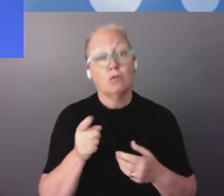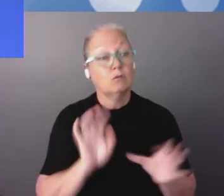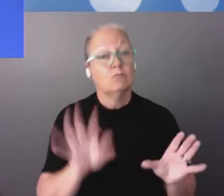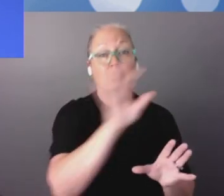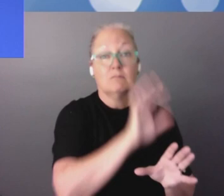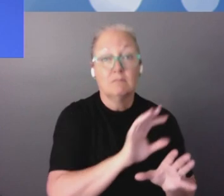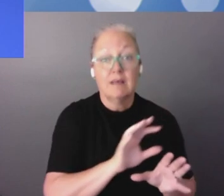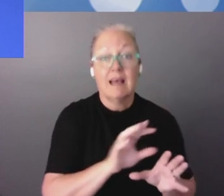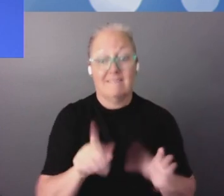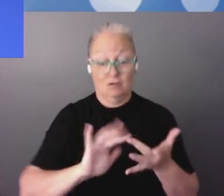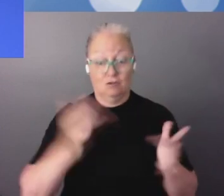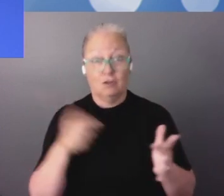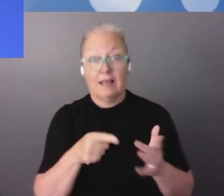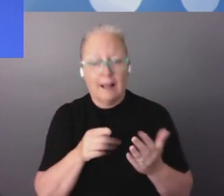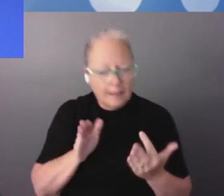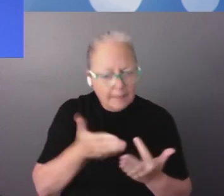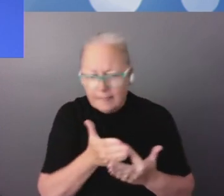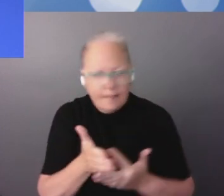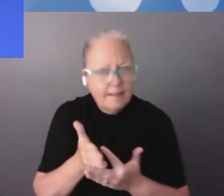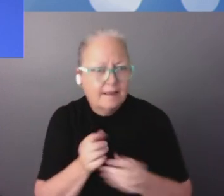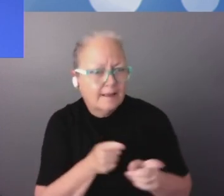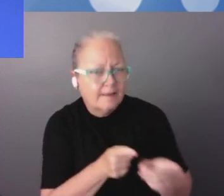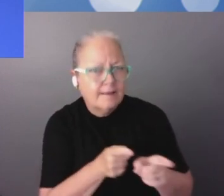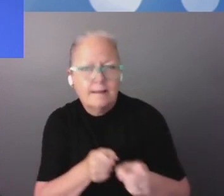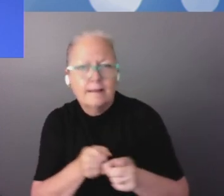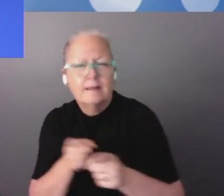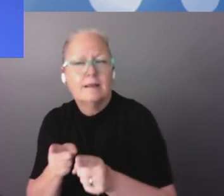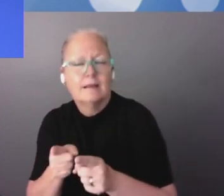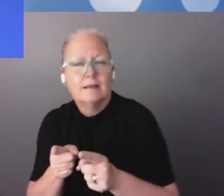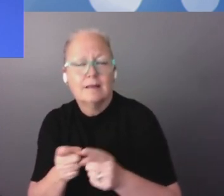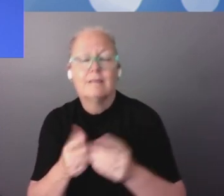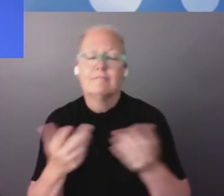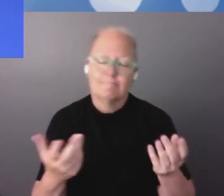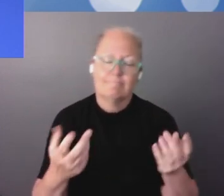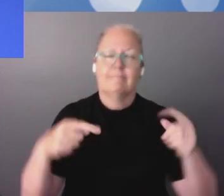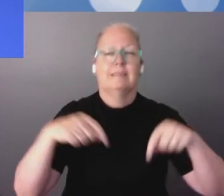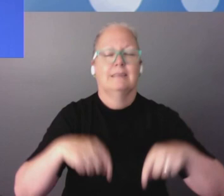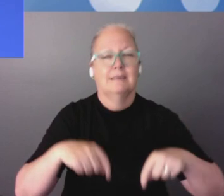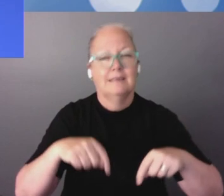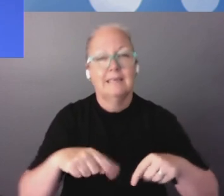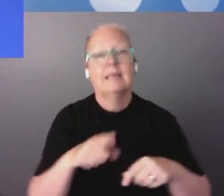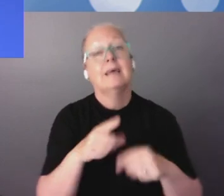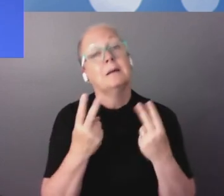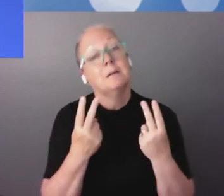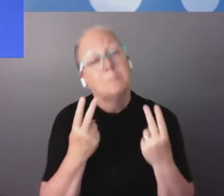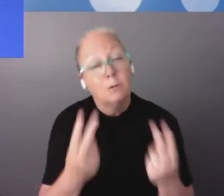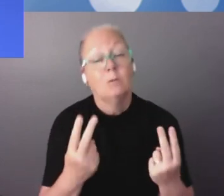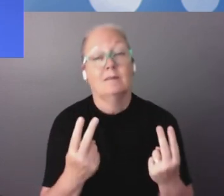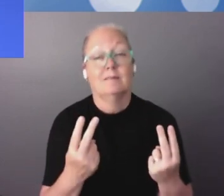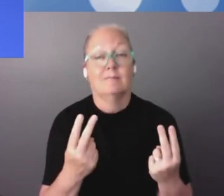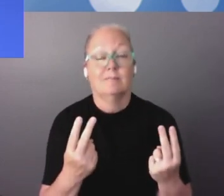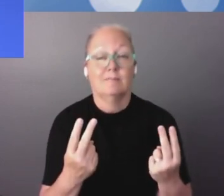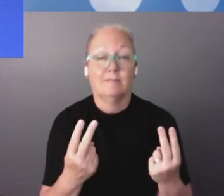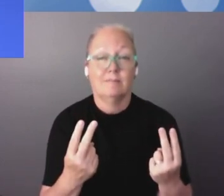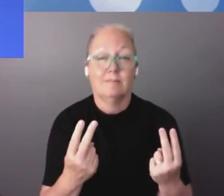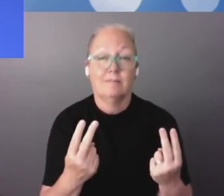器。我们感到很多方面在今天的论坛上，联合国的组织的互联网论